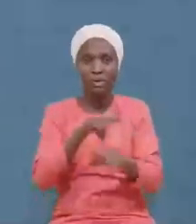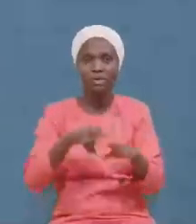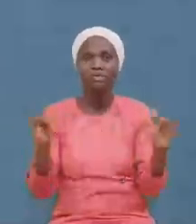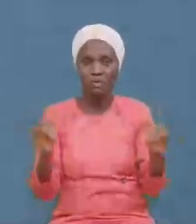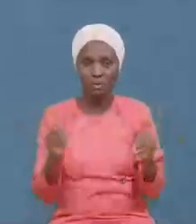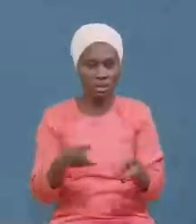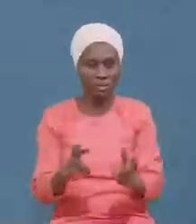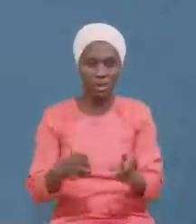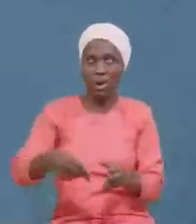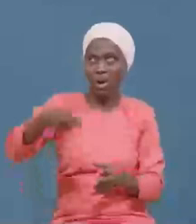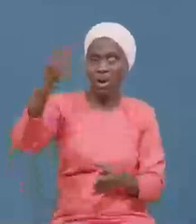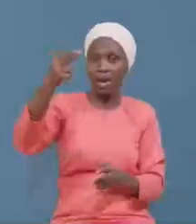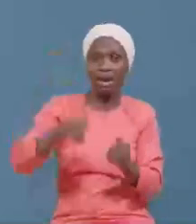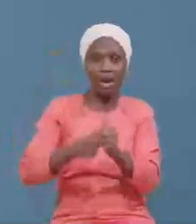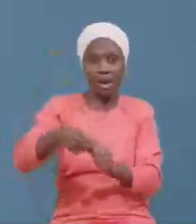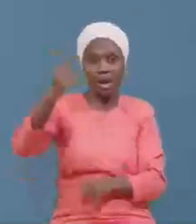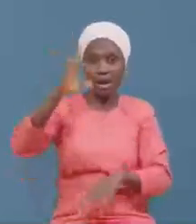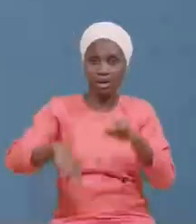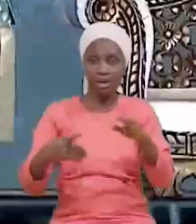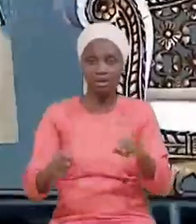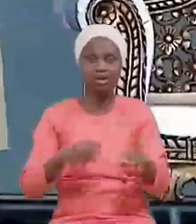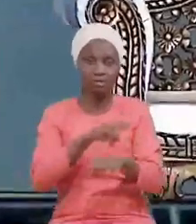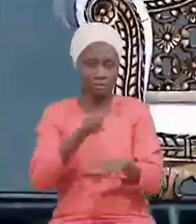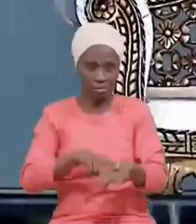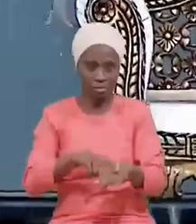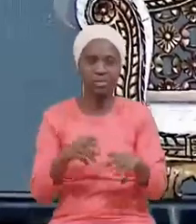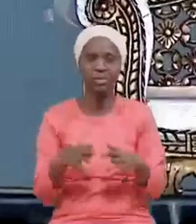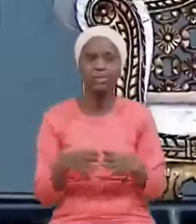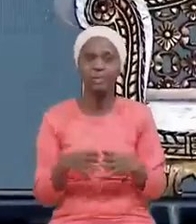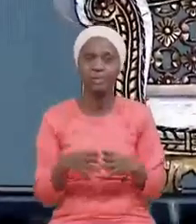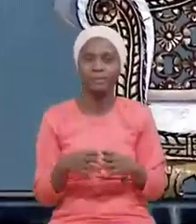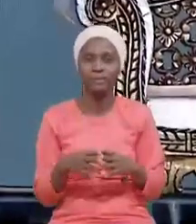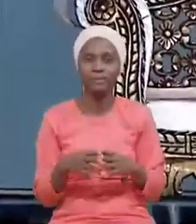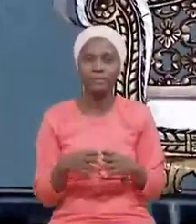le surnaturel est plus élevé que le naturel.